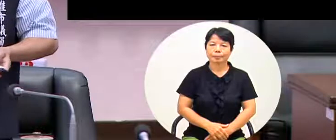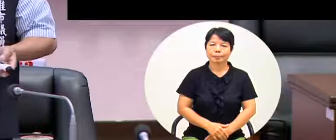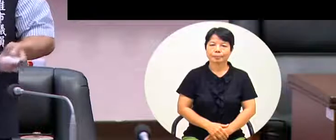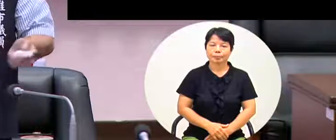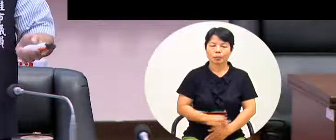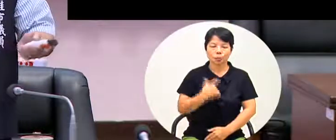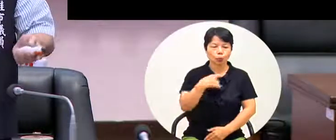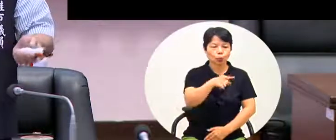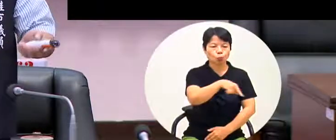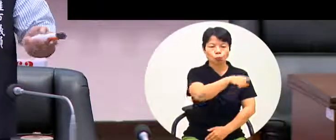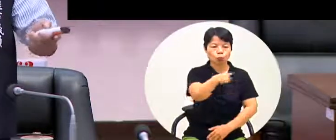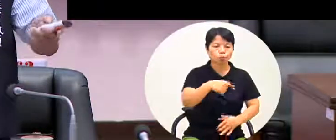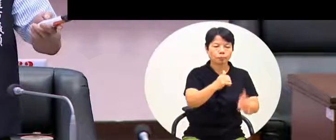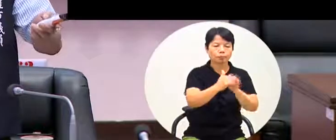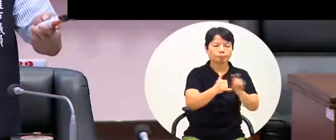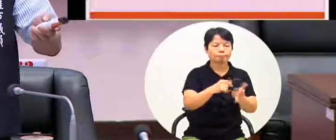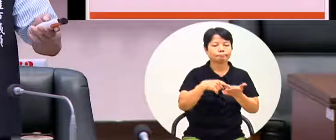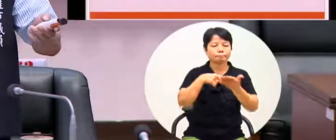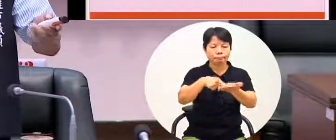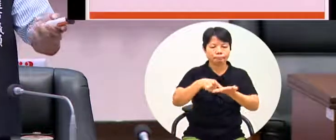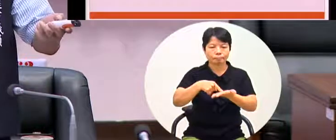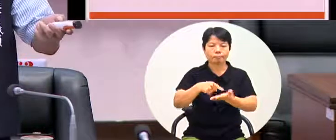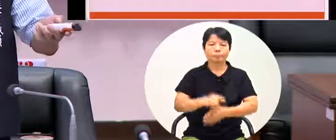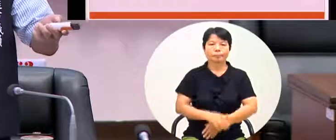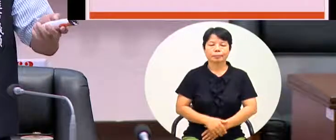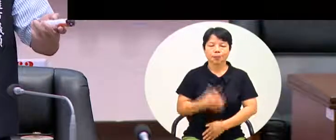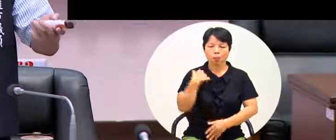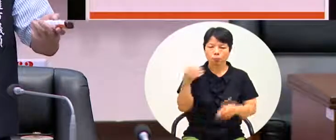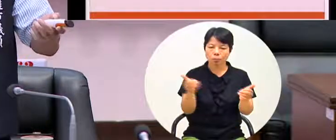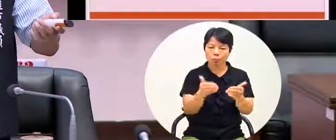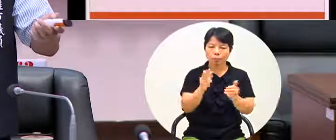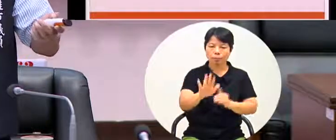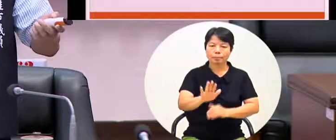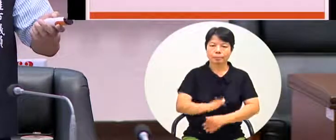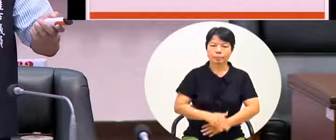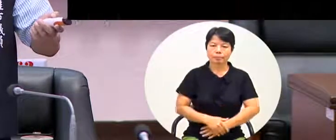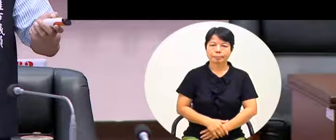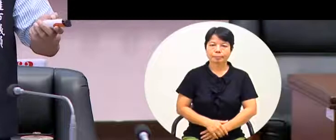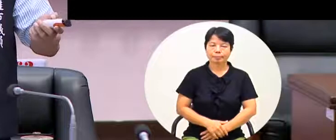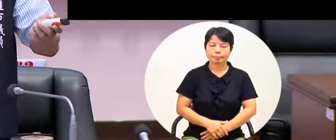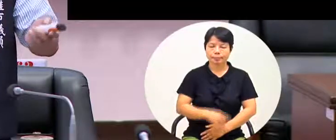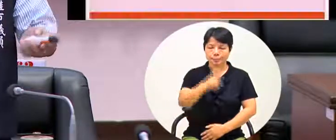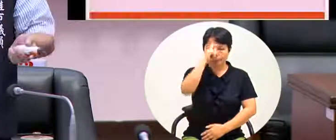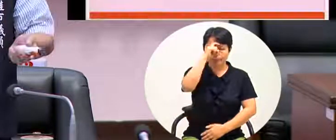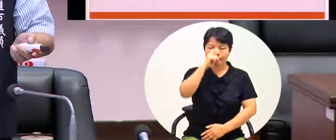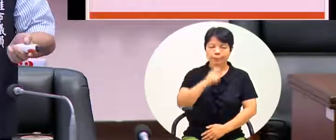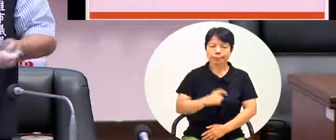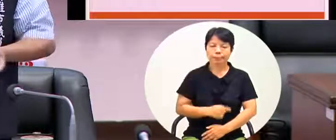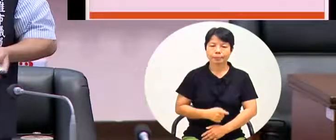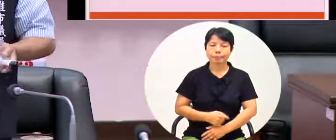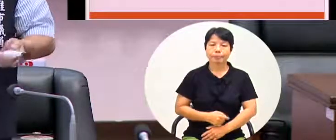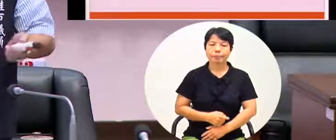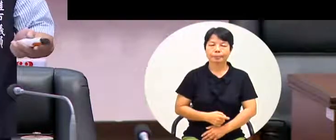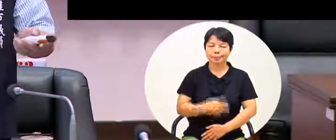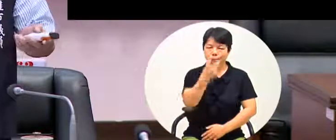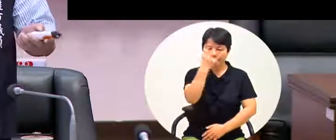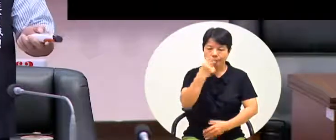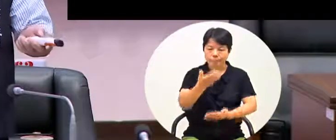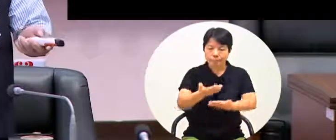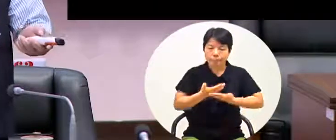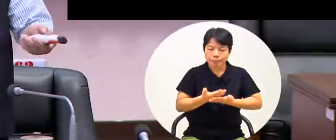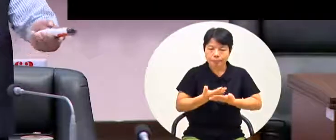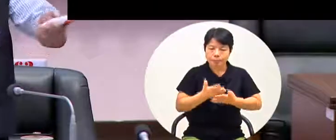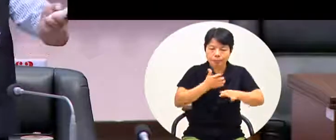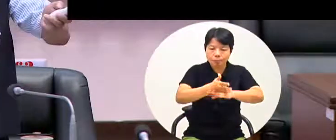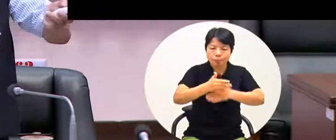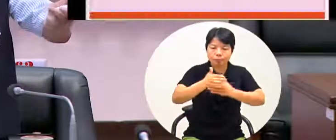吼，有一寡问题，希望讲。在阿未伫即个验收的即个过程内底吼，会当注意到即